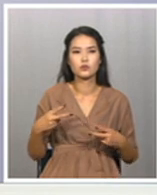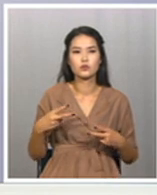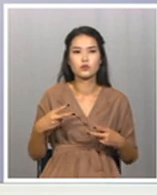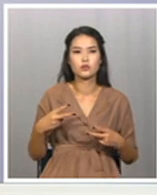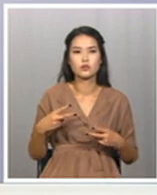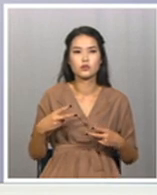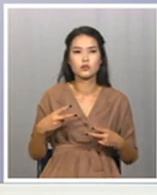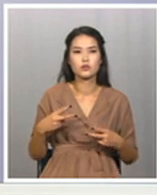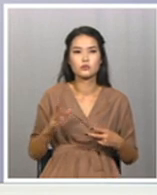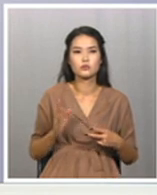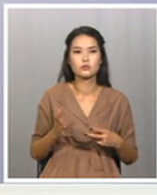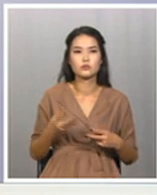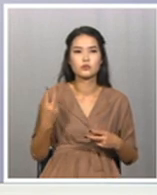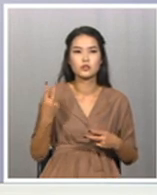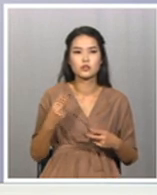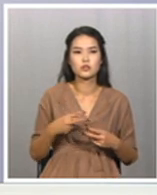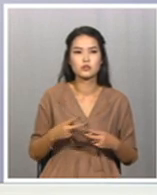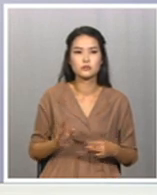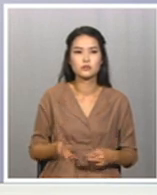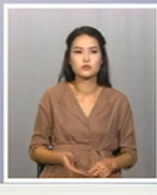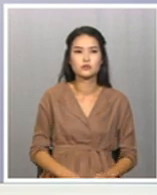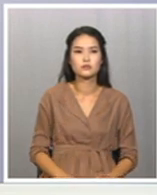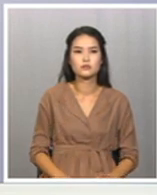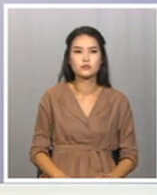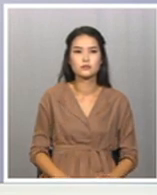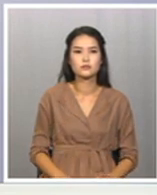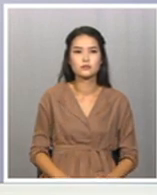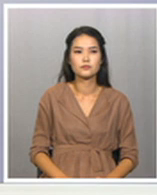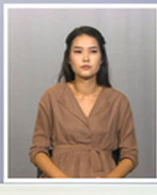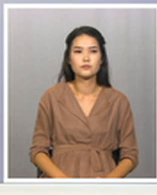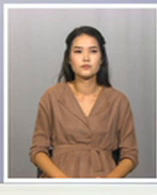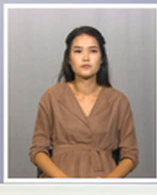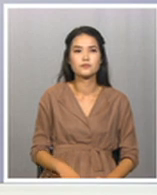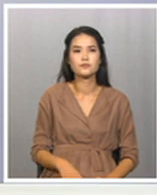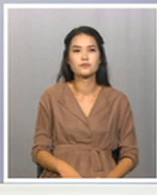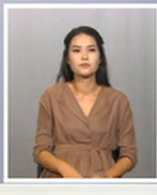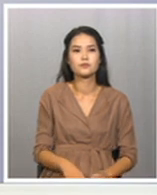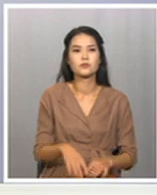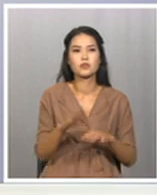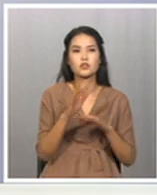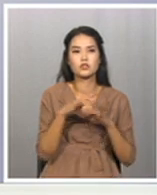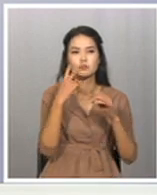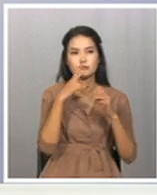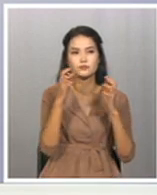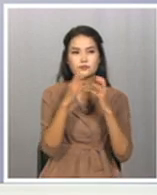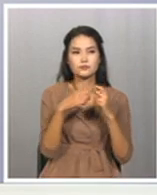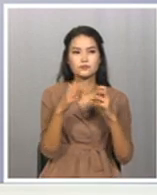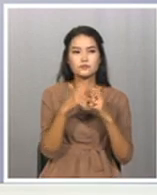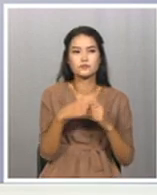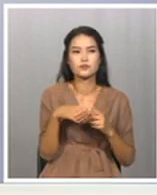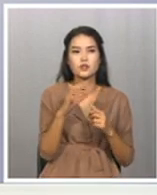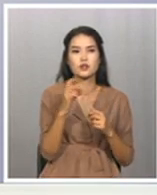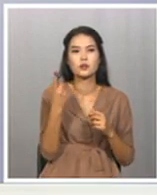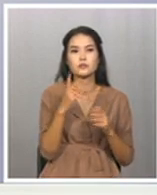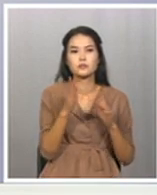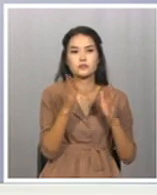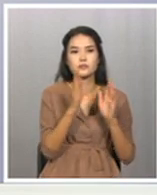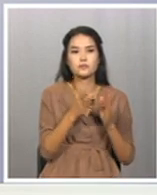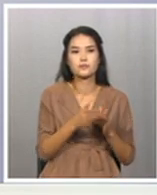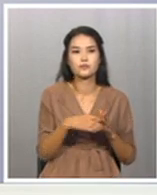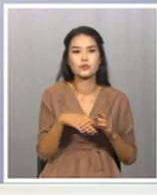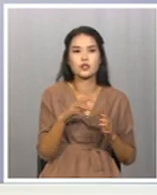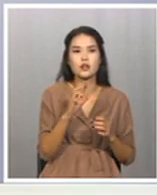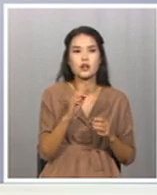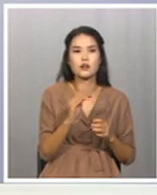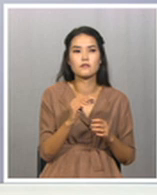Мұндағы x0 2-ге тең. Енді шешуін қарастырайық. Бірінші жағдайда, А